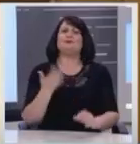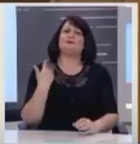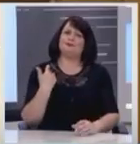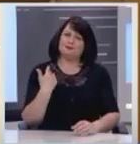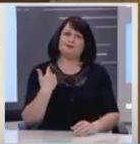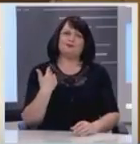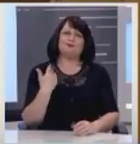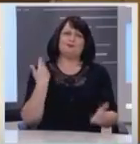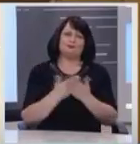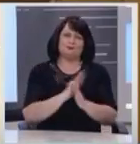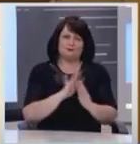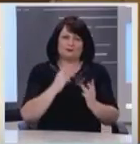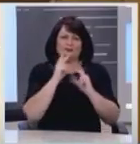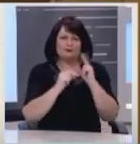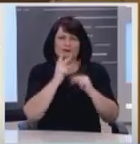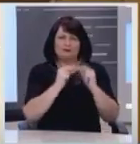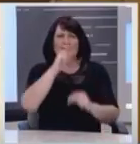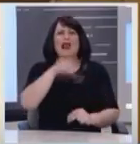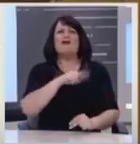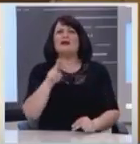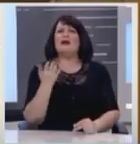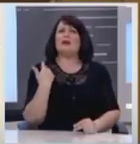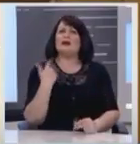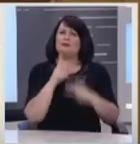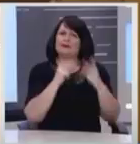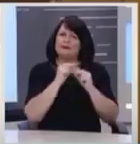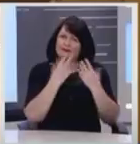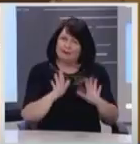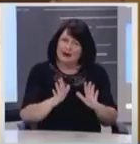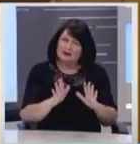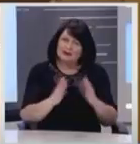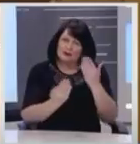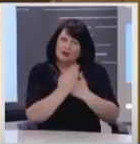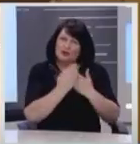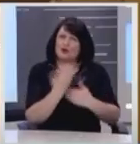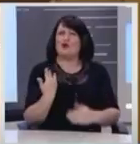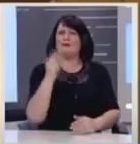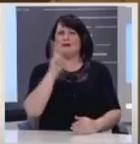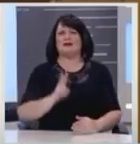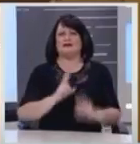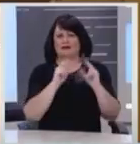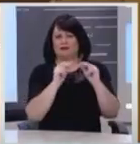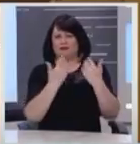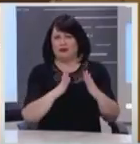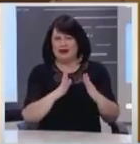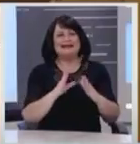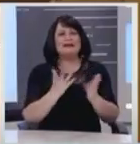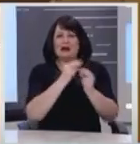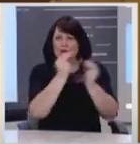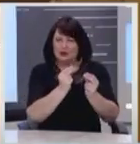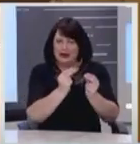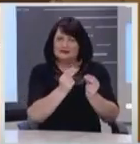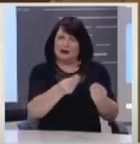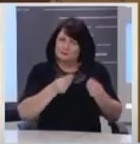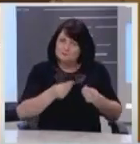του τερματισμού των συνομιλιών στην Ελβετία τα ξημερώματα της περασμένης Παρασκευής.